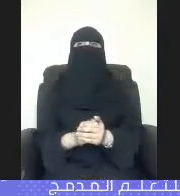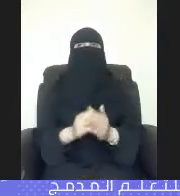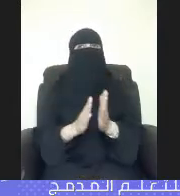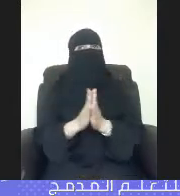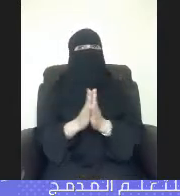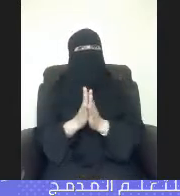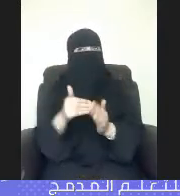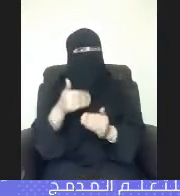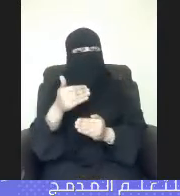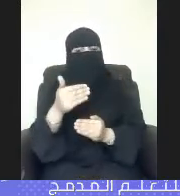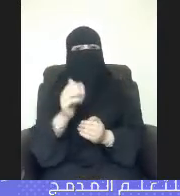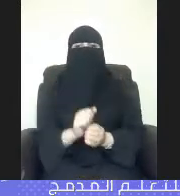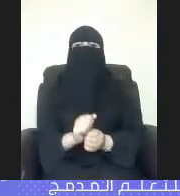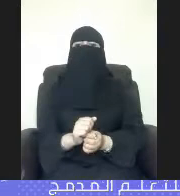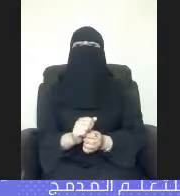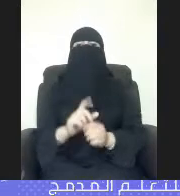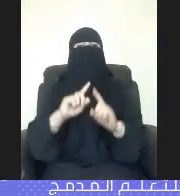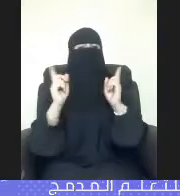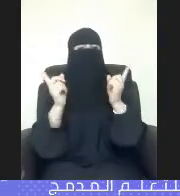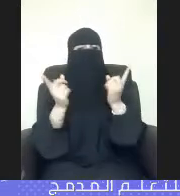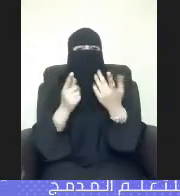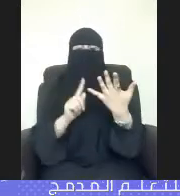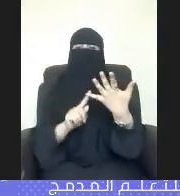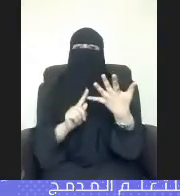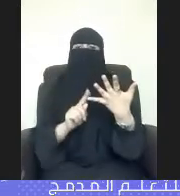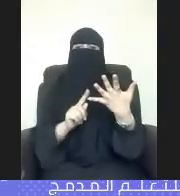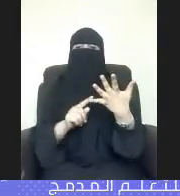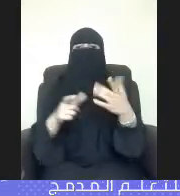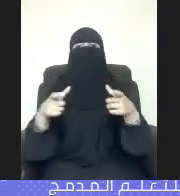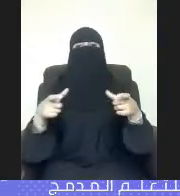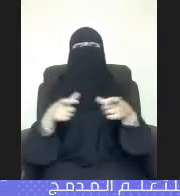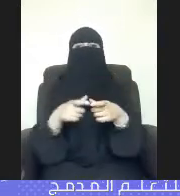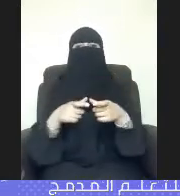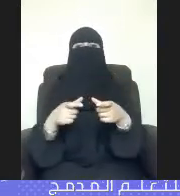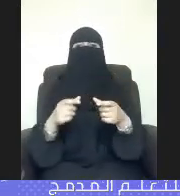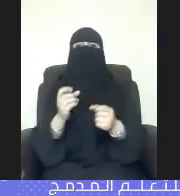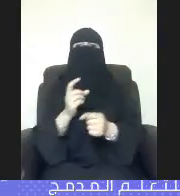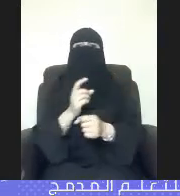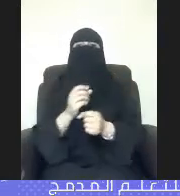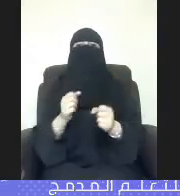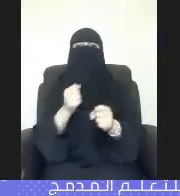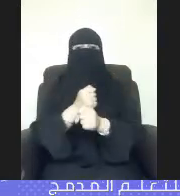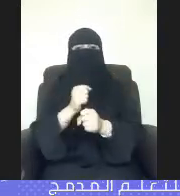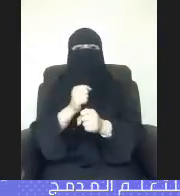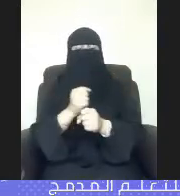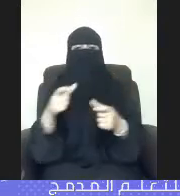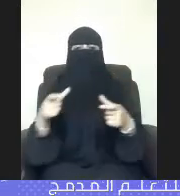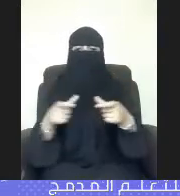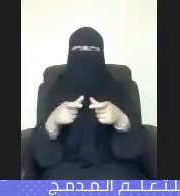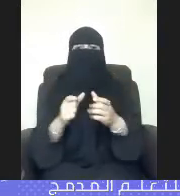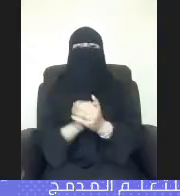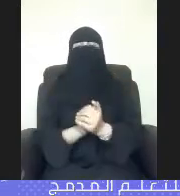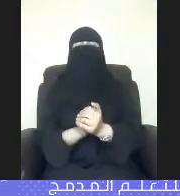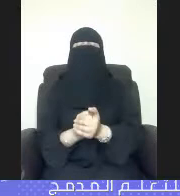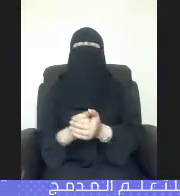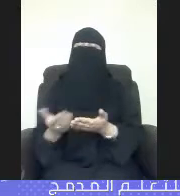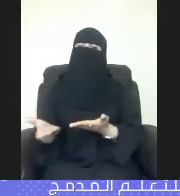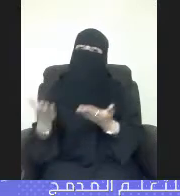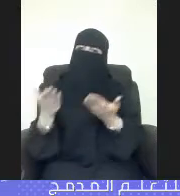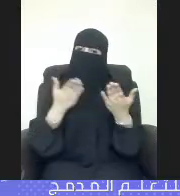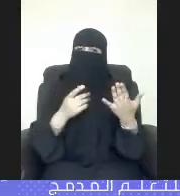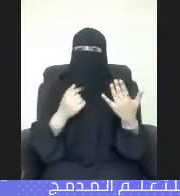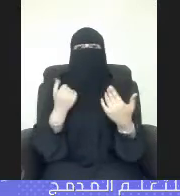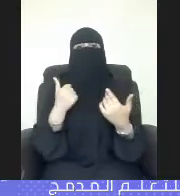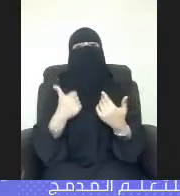ولفريق عمل العمادة على الترتيب والتنسيق لهذا الملتقى، ولضيوفنا في الملتقى وكل الحضور